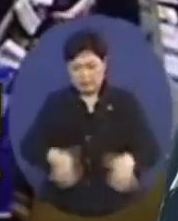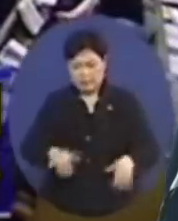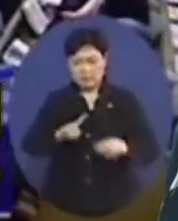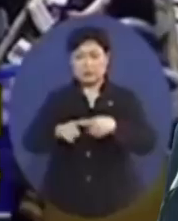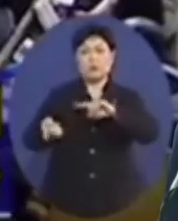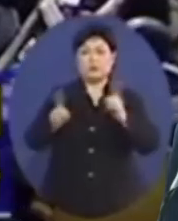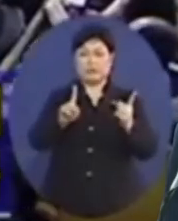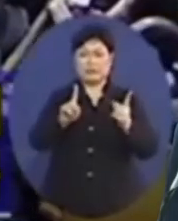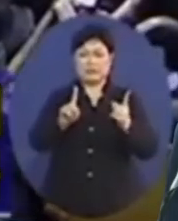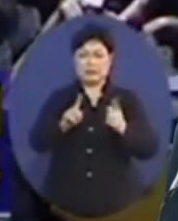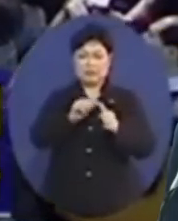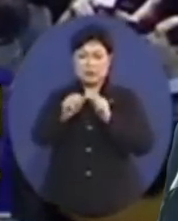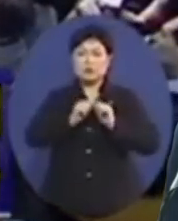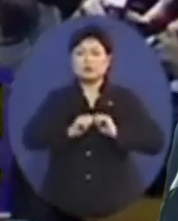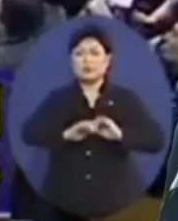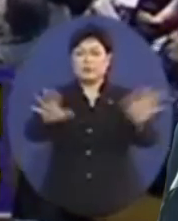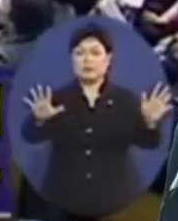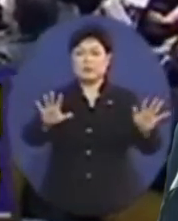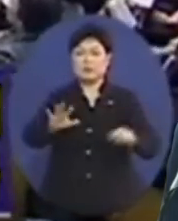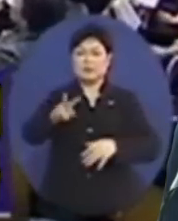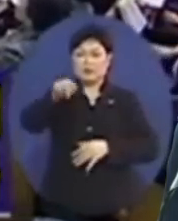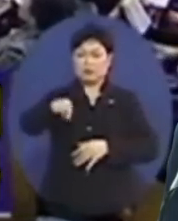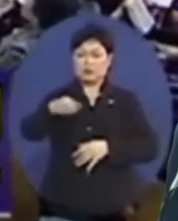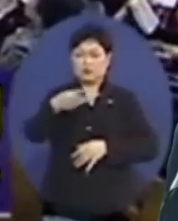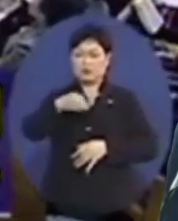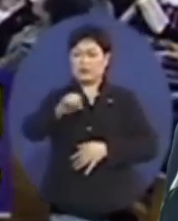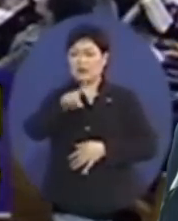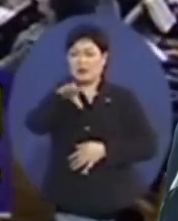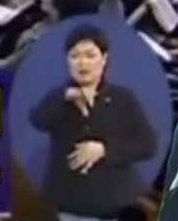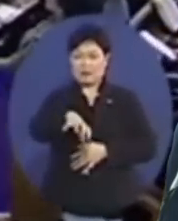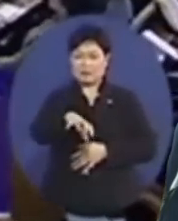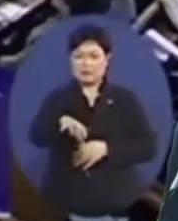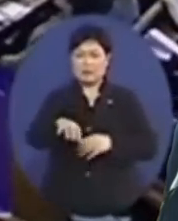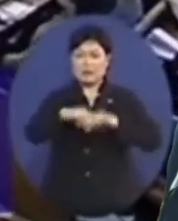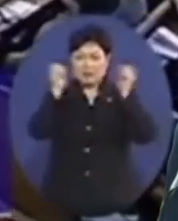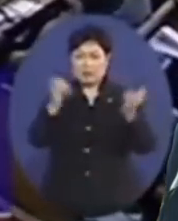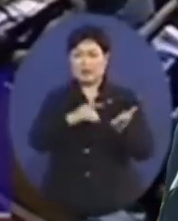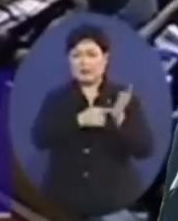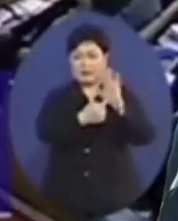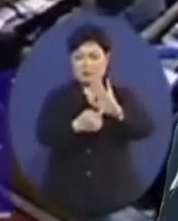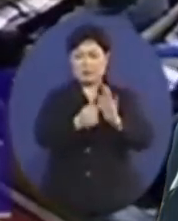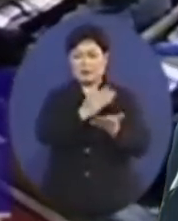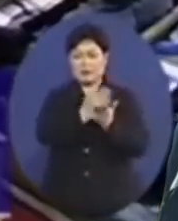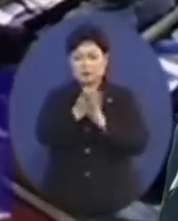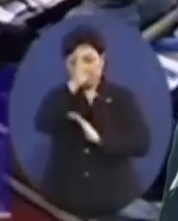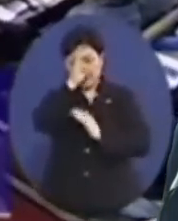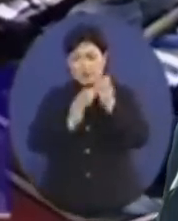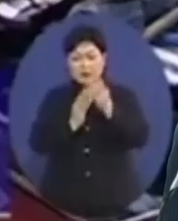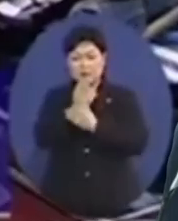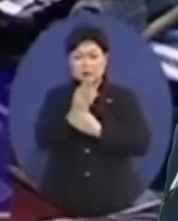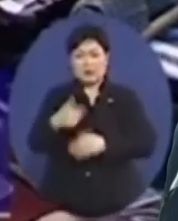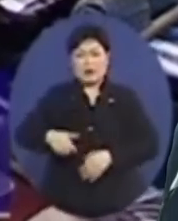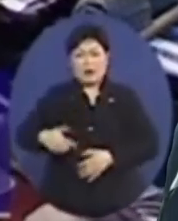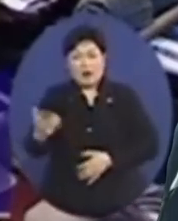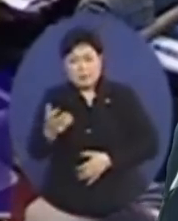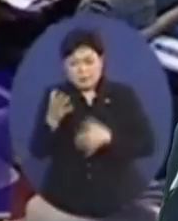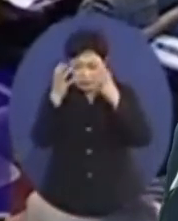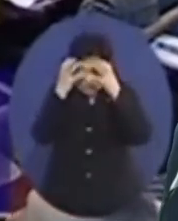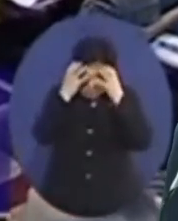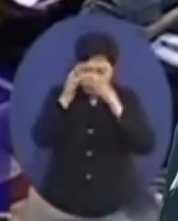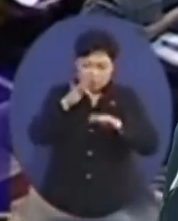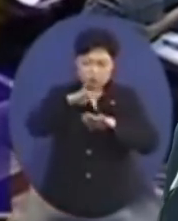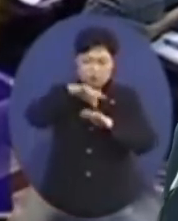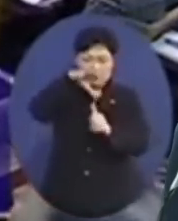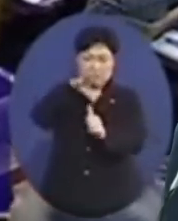고치시니 그의 소문이 온 수리아에 퍼진지라. 사람들이 모든 앓는 자 곧 각종 병에 걸려서 고통당하는 자, 귀신 들린 자, 간절한